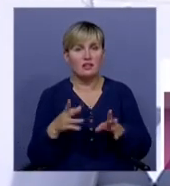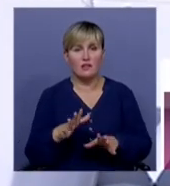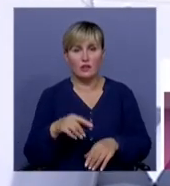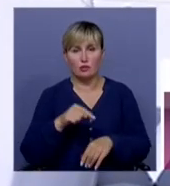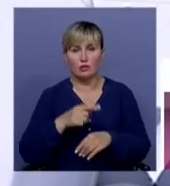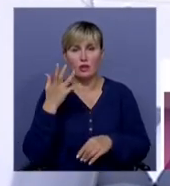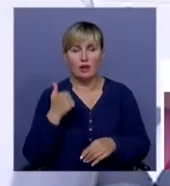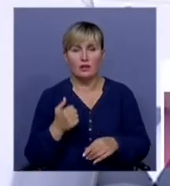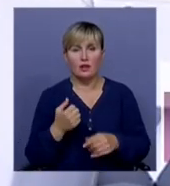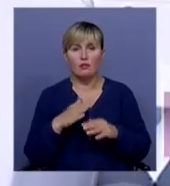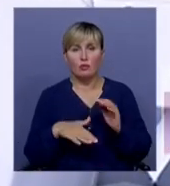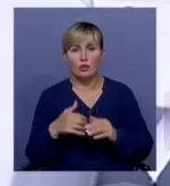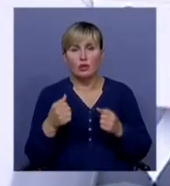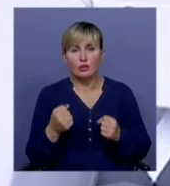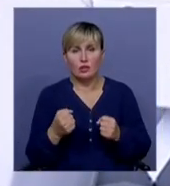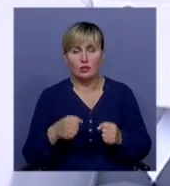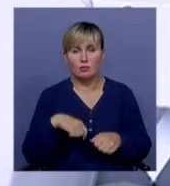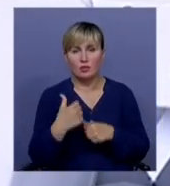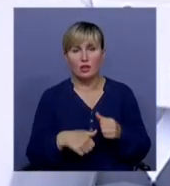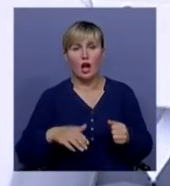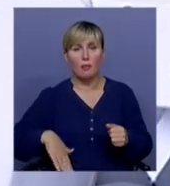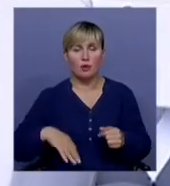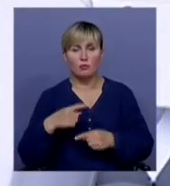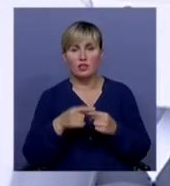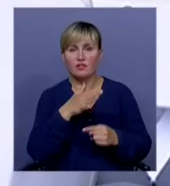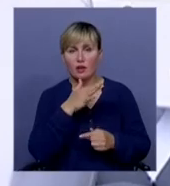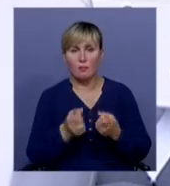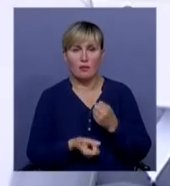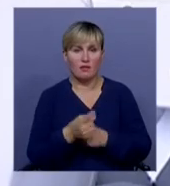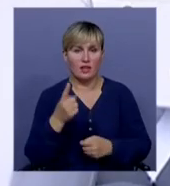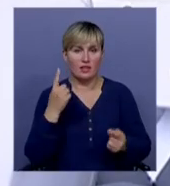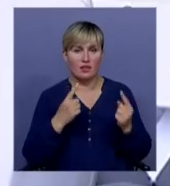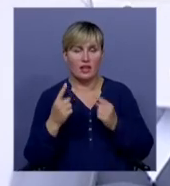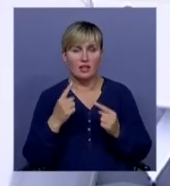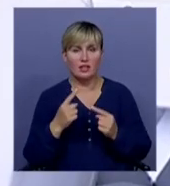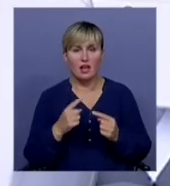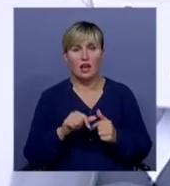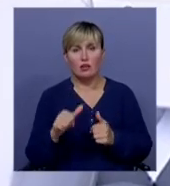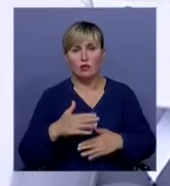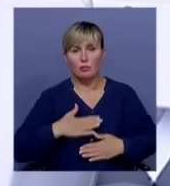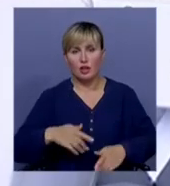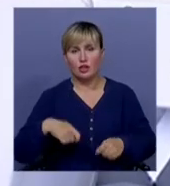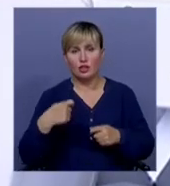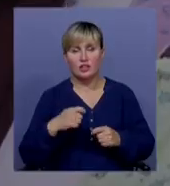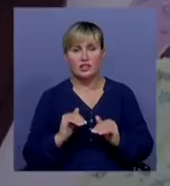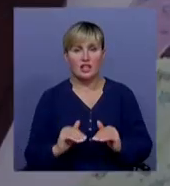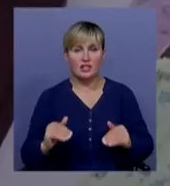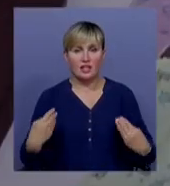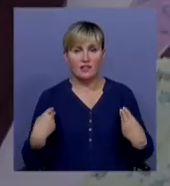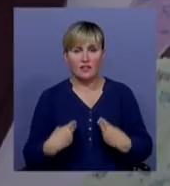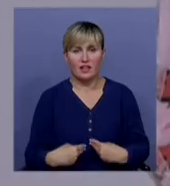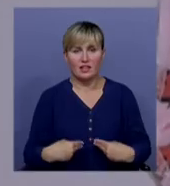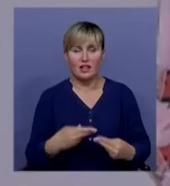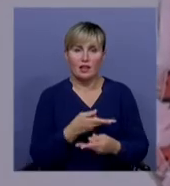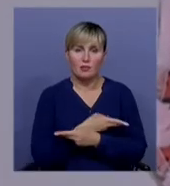чувство, когда держишь в руках просто полотно, а потом через некоторое время появляется творение. Особенно приятно шить детские вещи. Вот они,